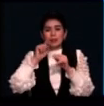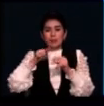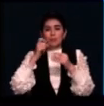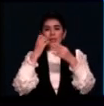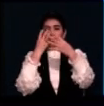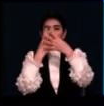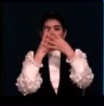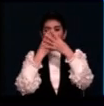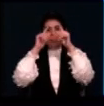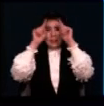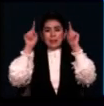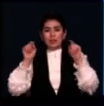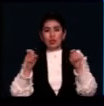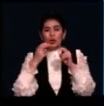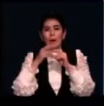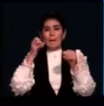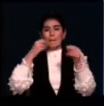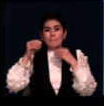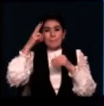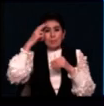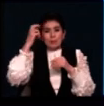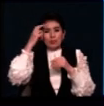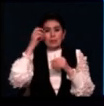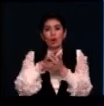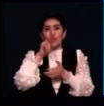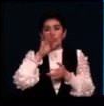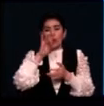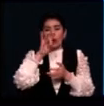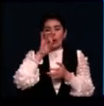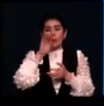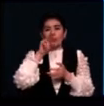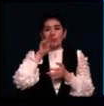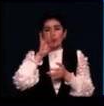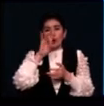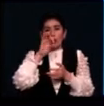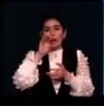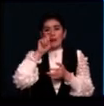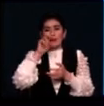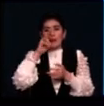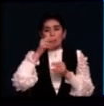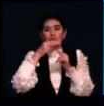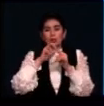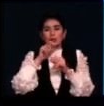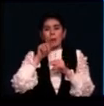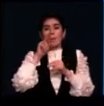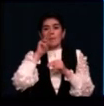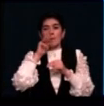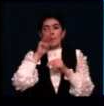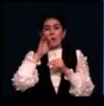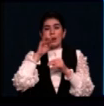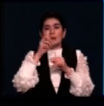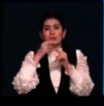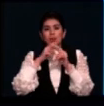жадвалимизда пластмассаларни умумий тавсифи билан танишамиз. Полиэтилен. Этилен мономер модда